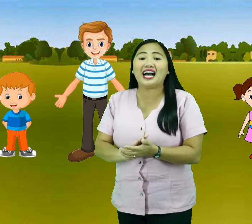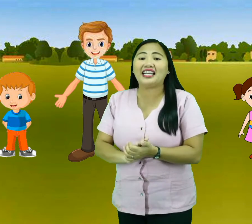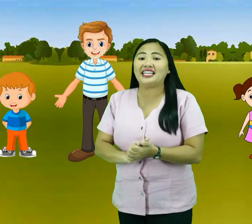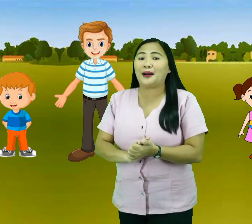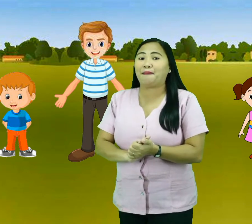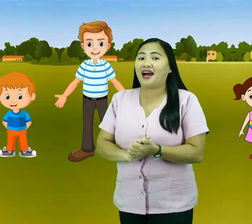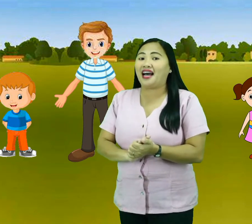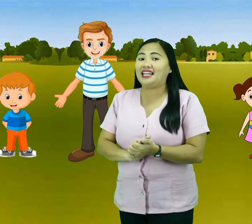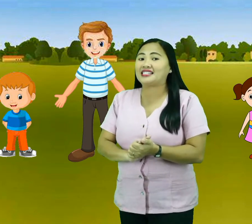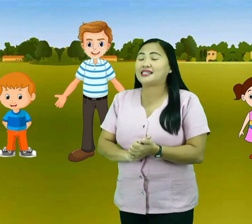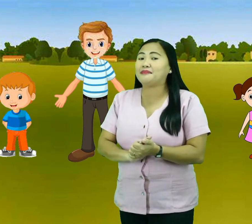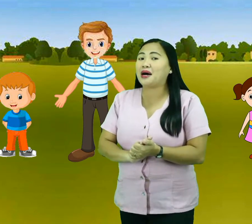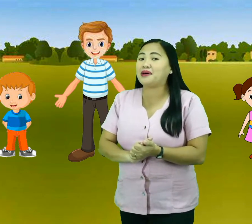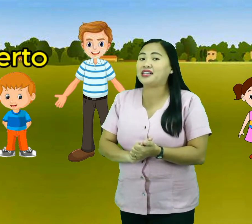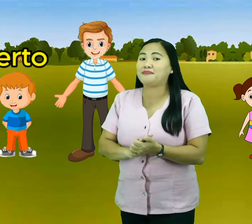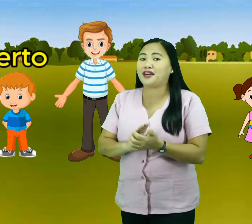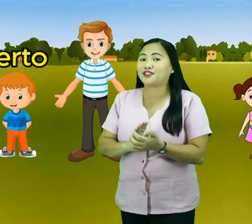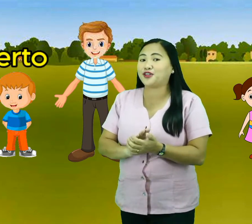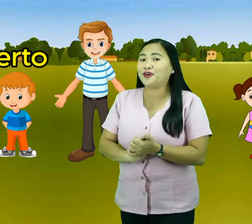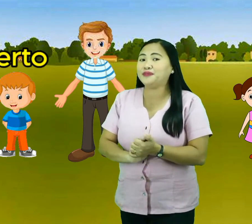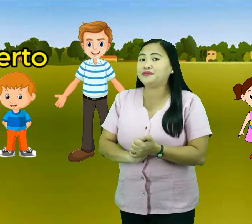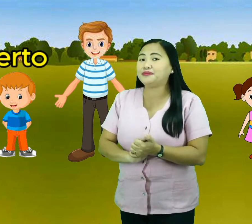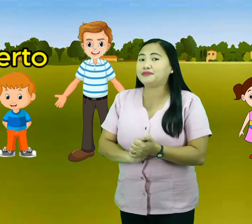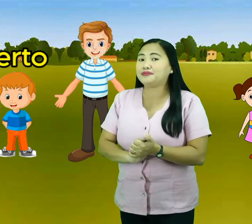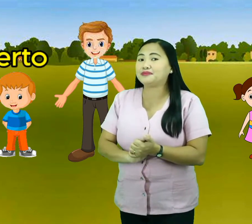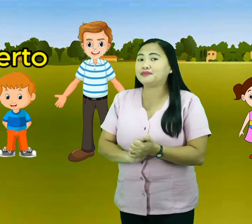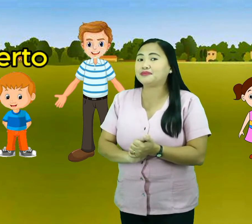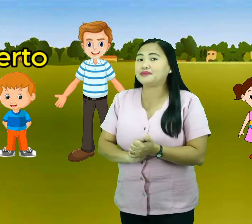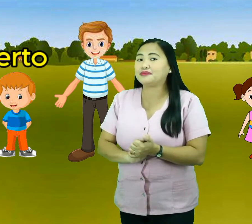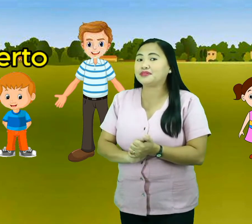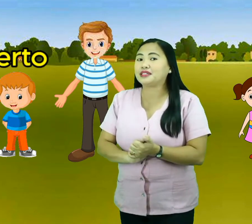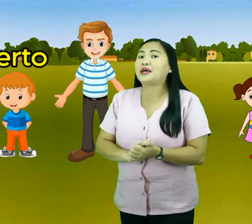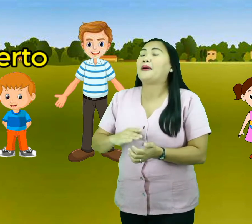Unsa gani ang pangalan sa mama ni Berto?